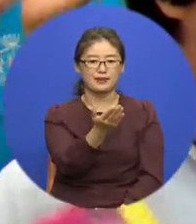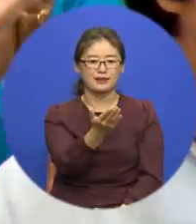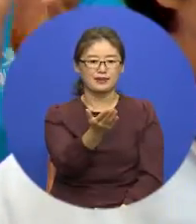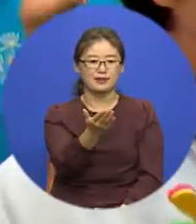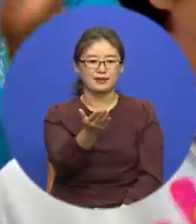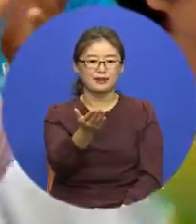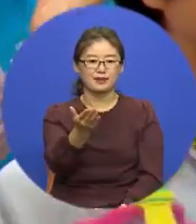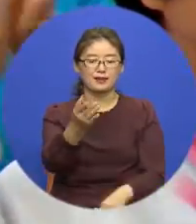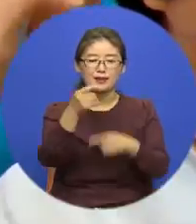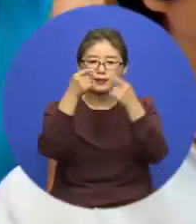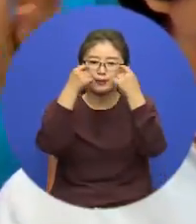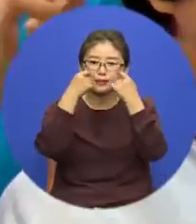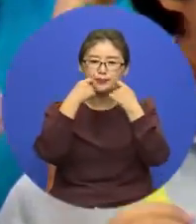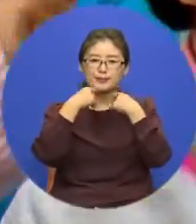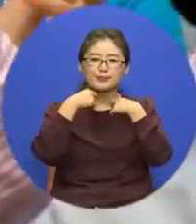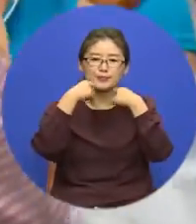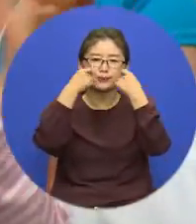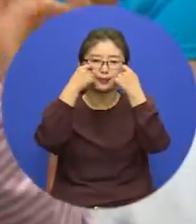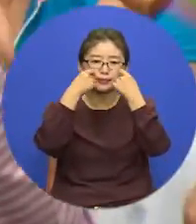눈물이 흠뻑.